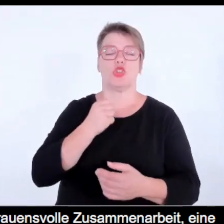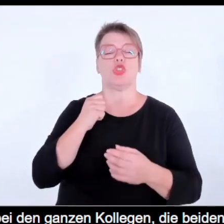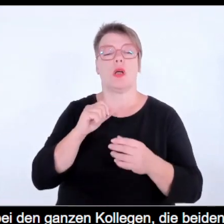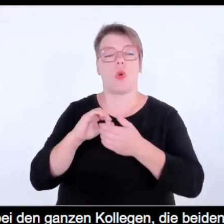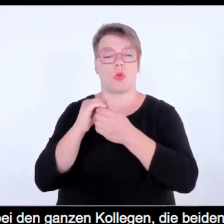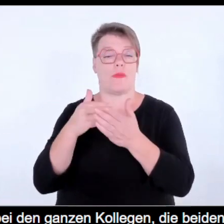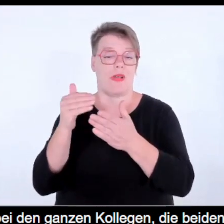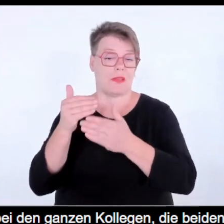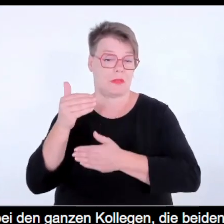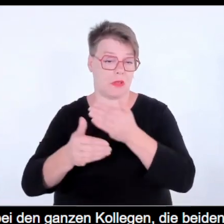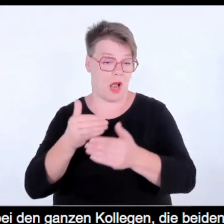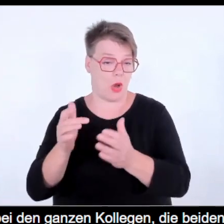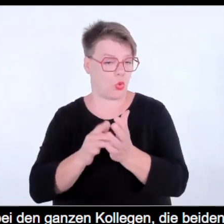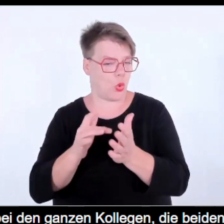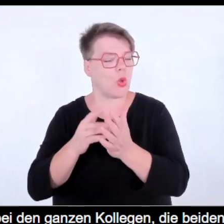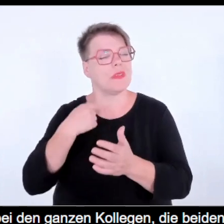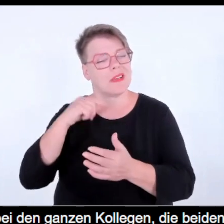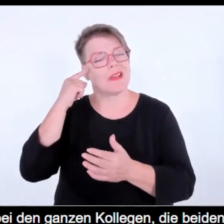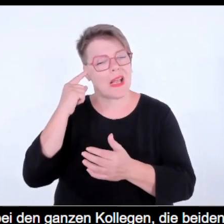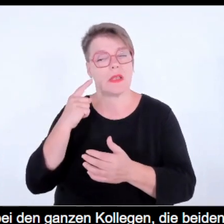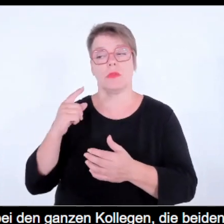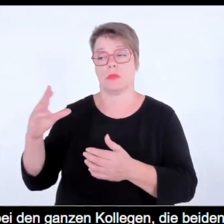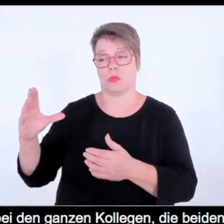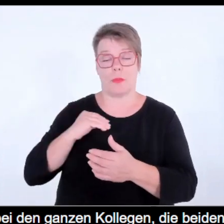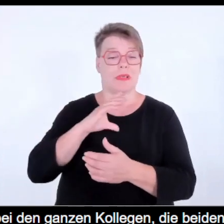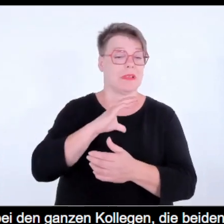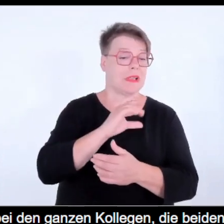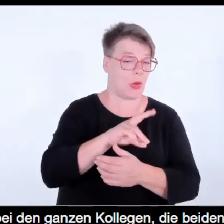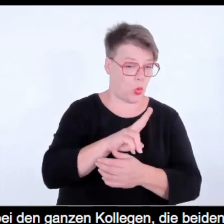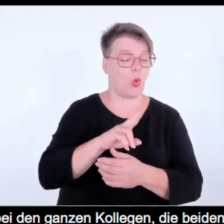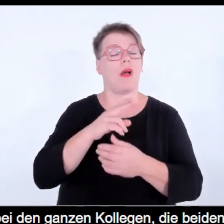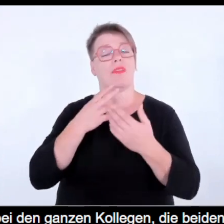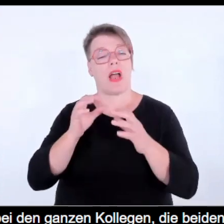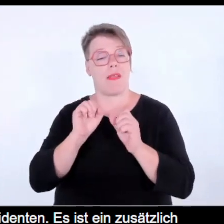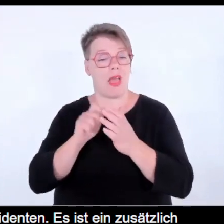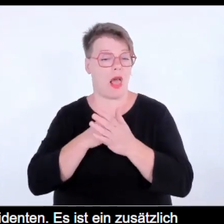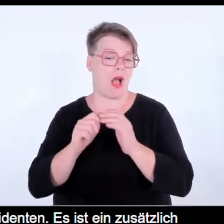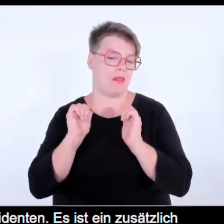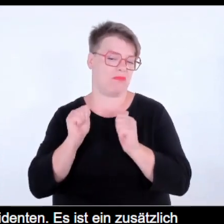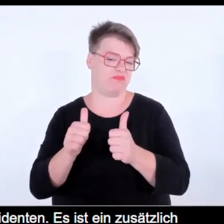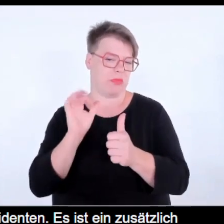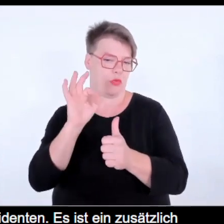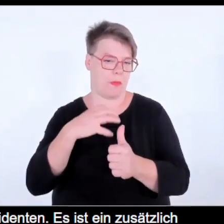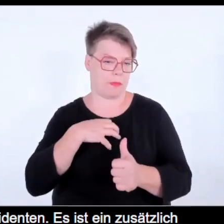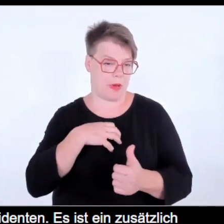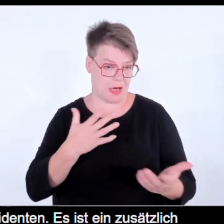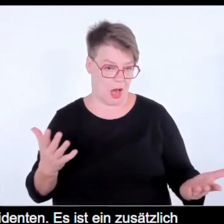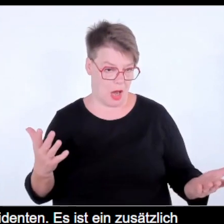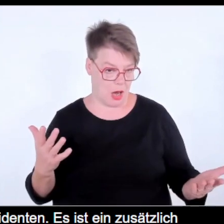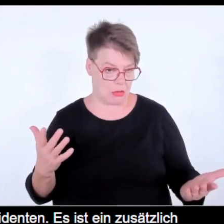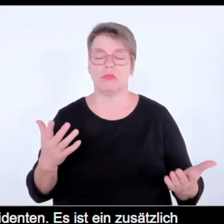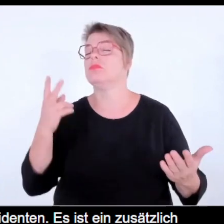im Rahmen dessen bleibt, was wir uns auch vorstellen. Das heißt,